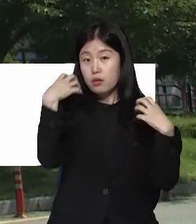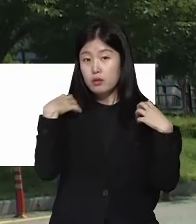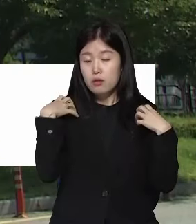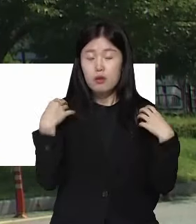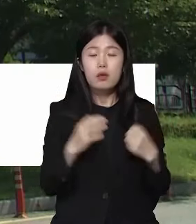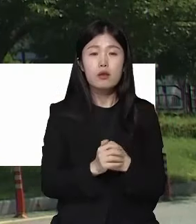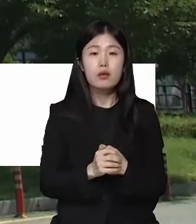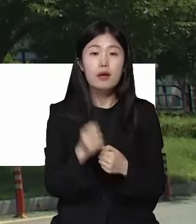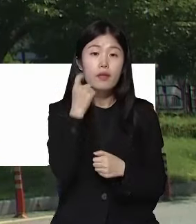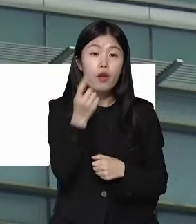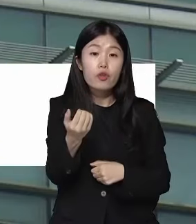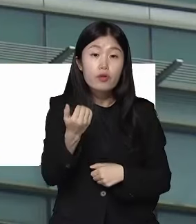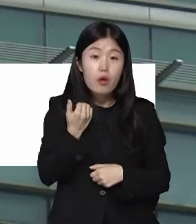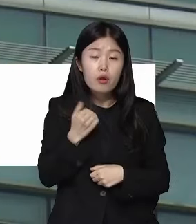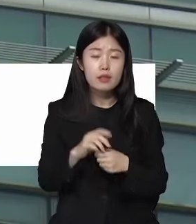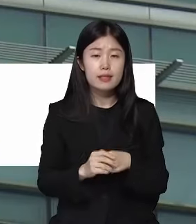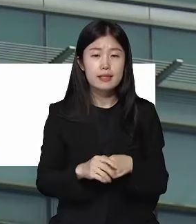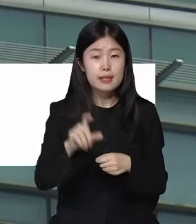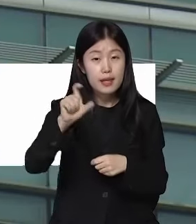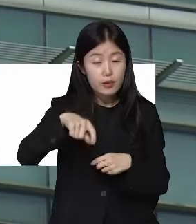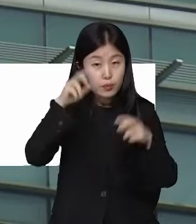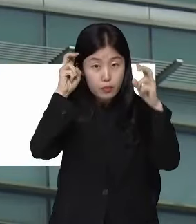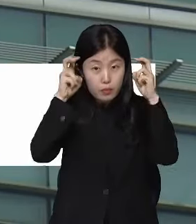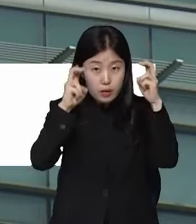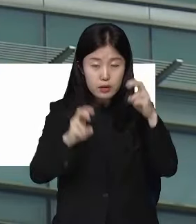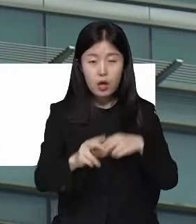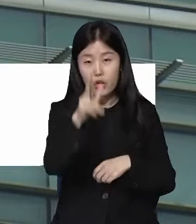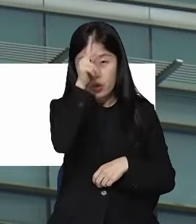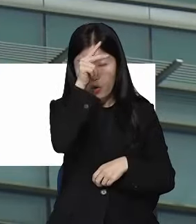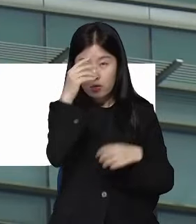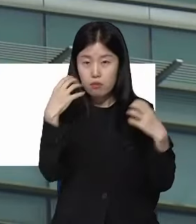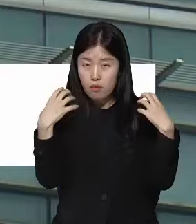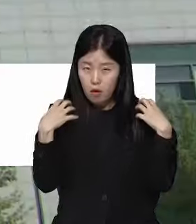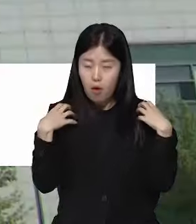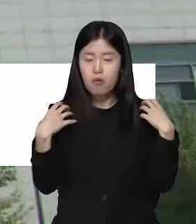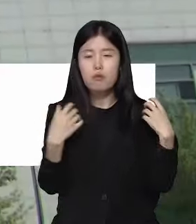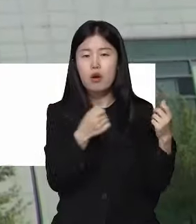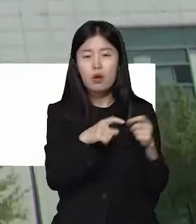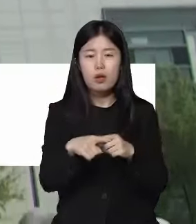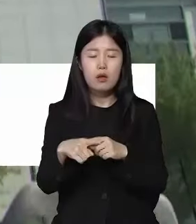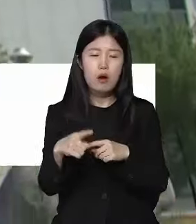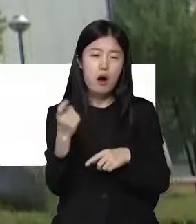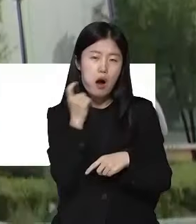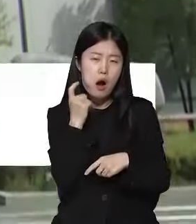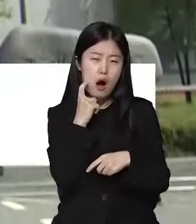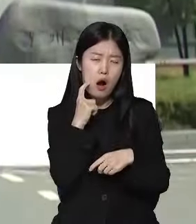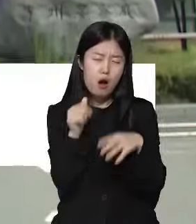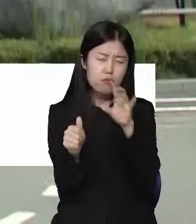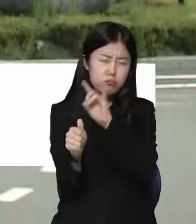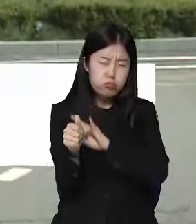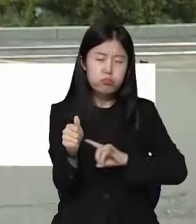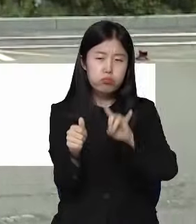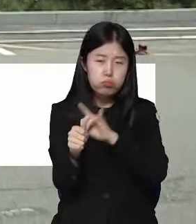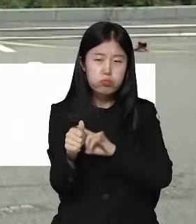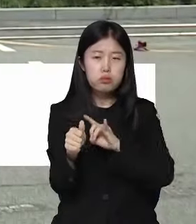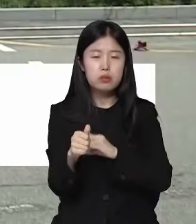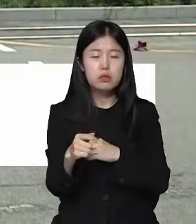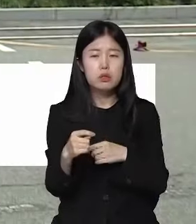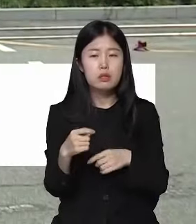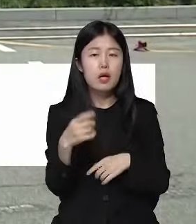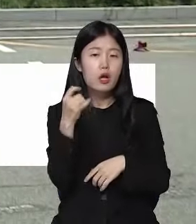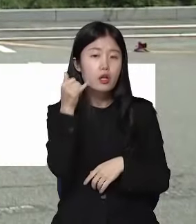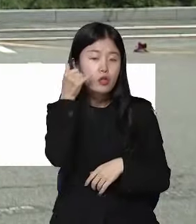카드사나 금융감독원 직원, 수사기관 등을 사칭해 고액의 현금 또는 수표를 가로채는 전화금융사기